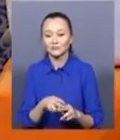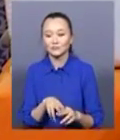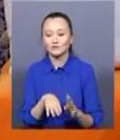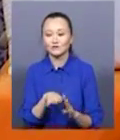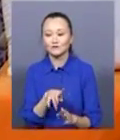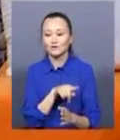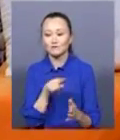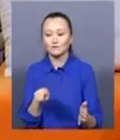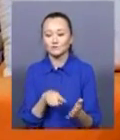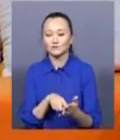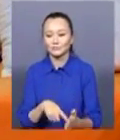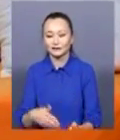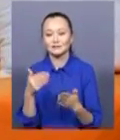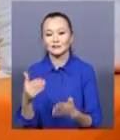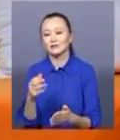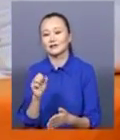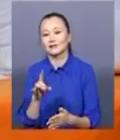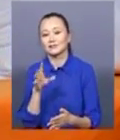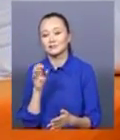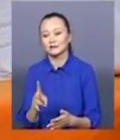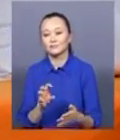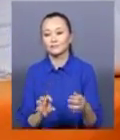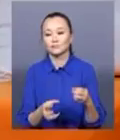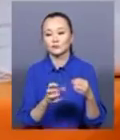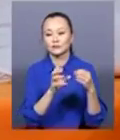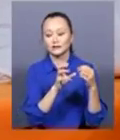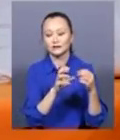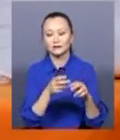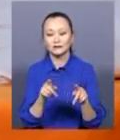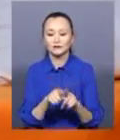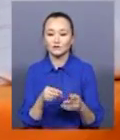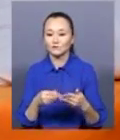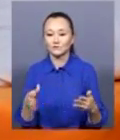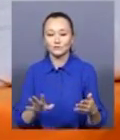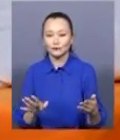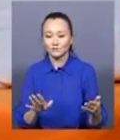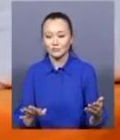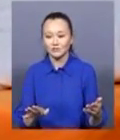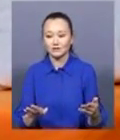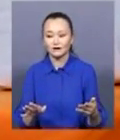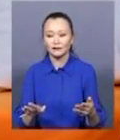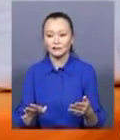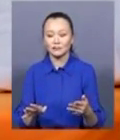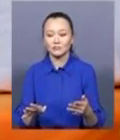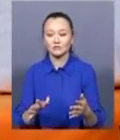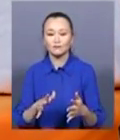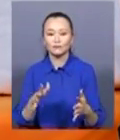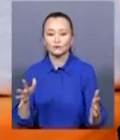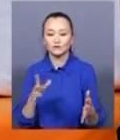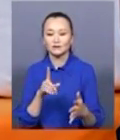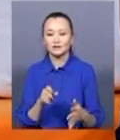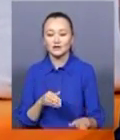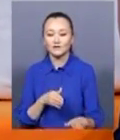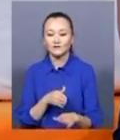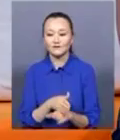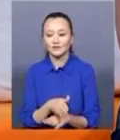вопрос к Арсену. Ну, вкрутить лампочку — это не так дорого стоит. Ну, больше за выезд